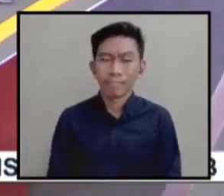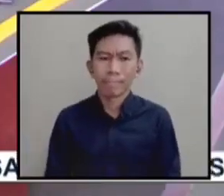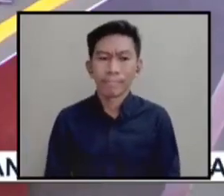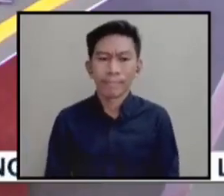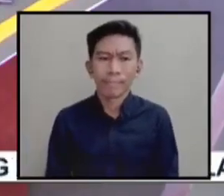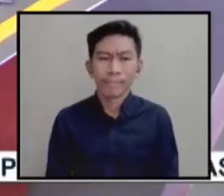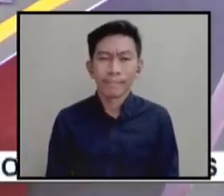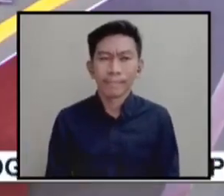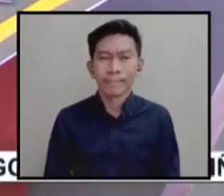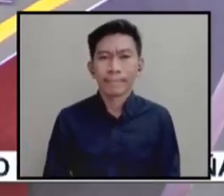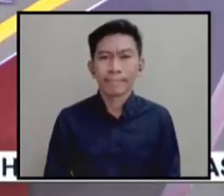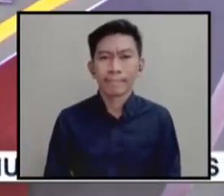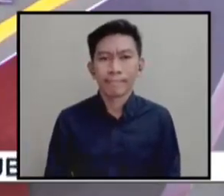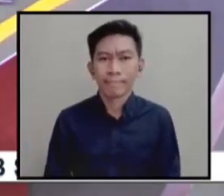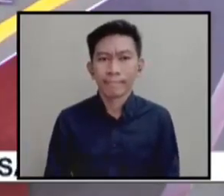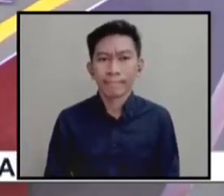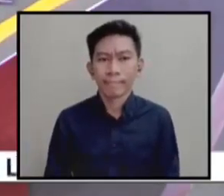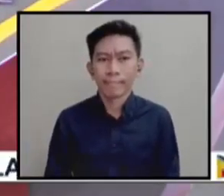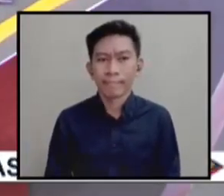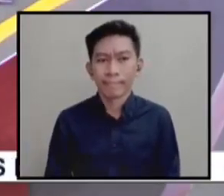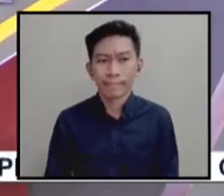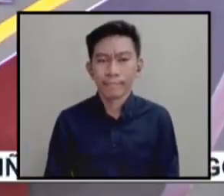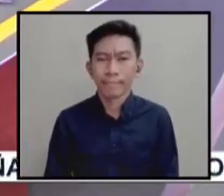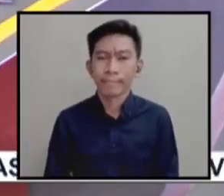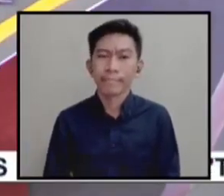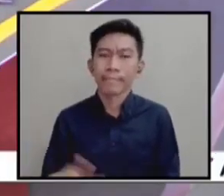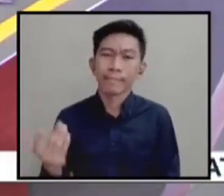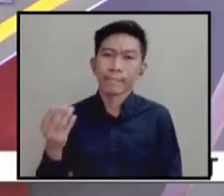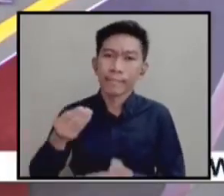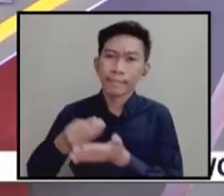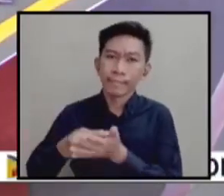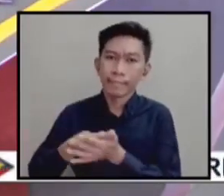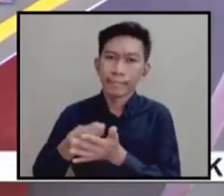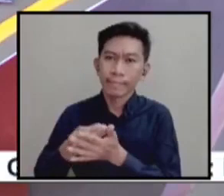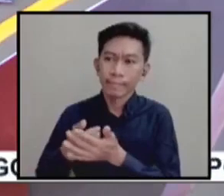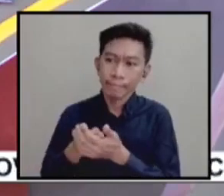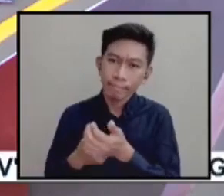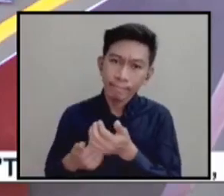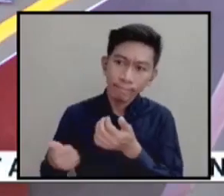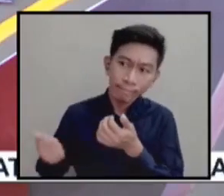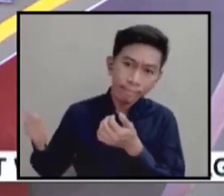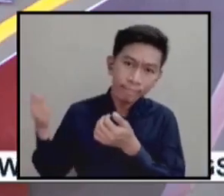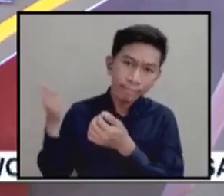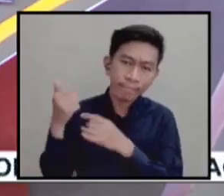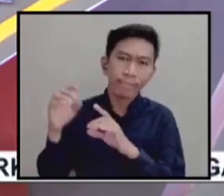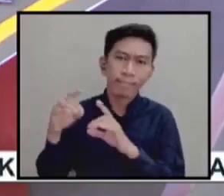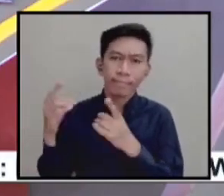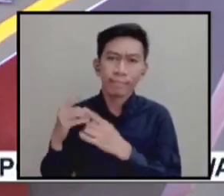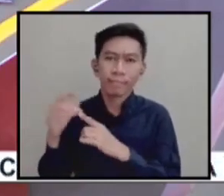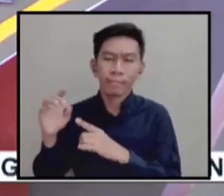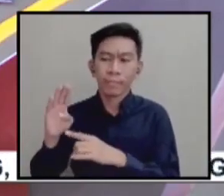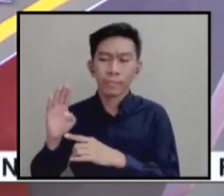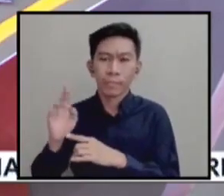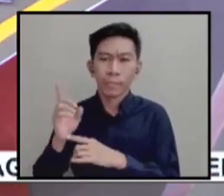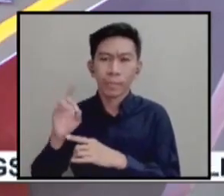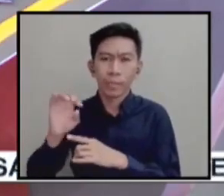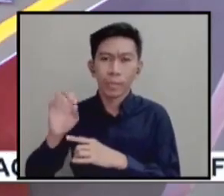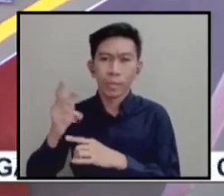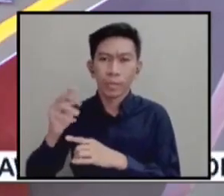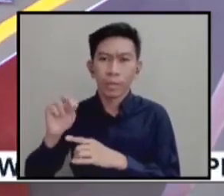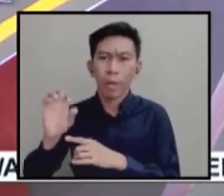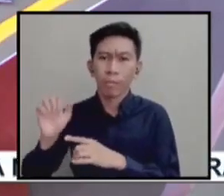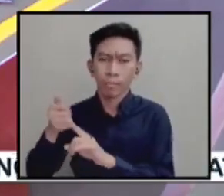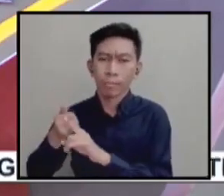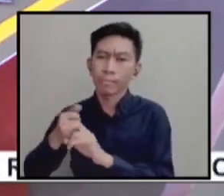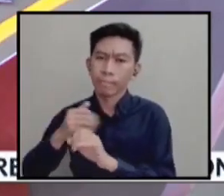Handang ipaliwanag ng malalima ni Finance Secretary Benjamin Jokno sa publiko ang benepisyo ng Maharlika Investment Fund.